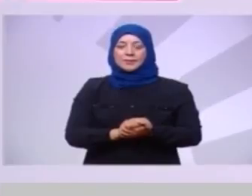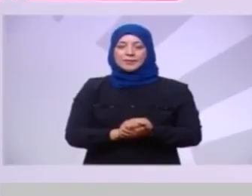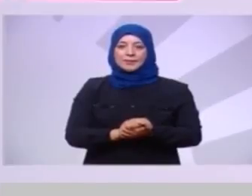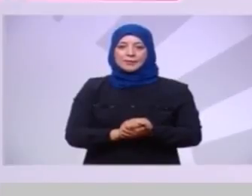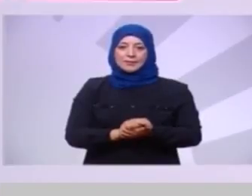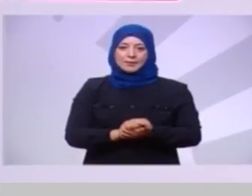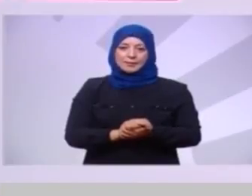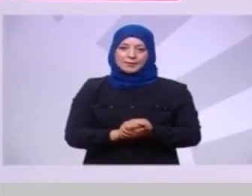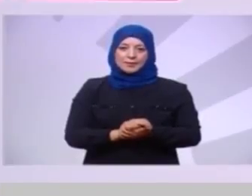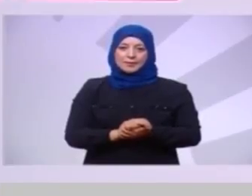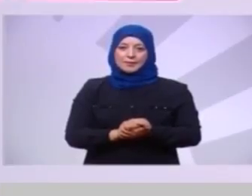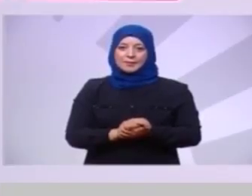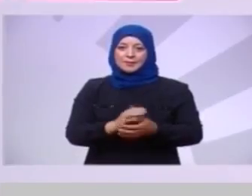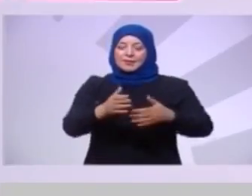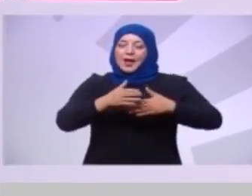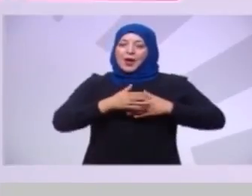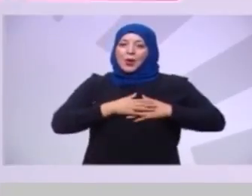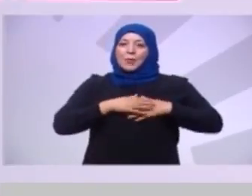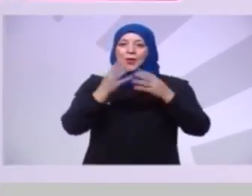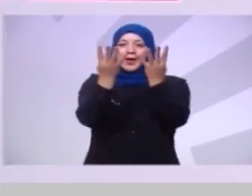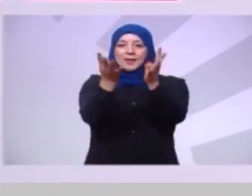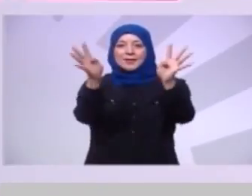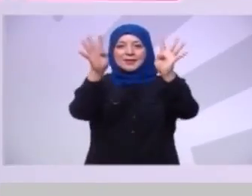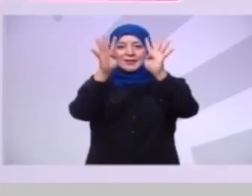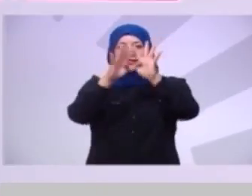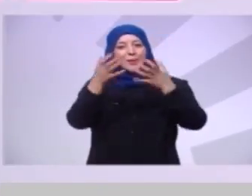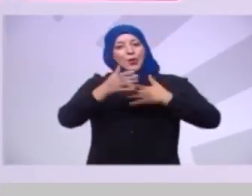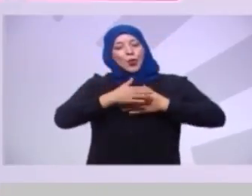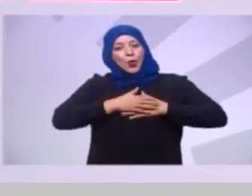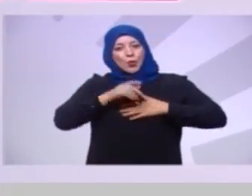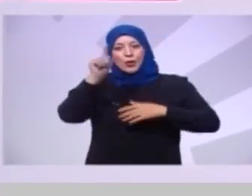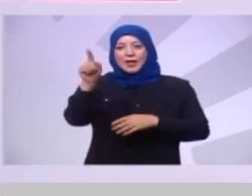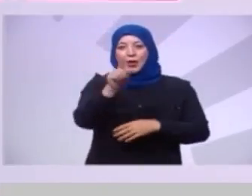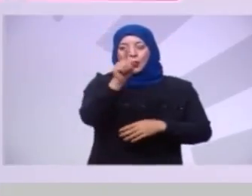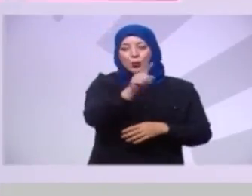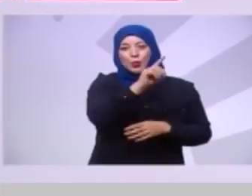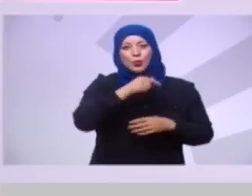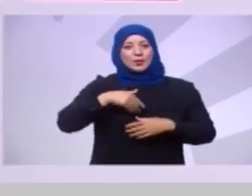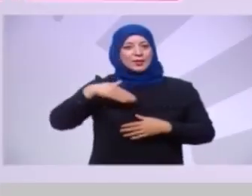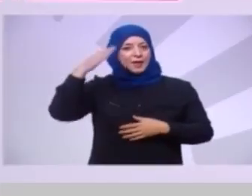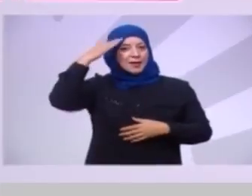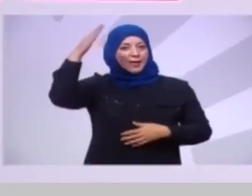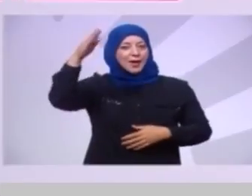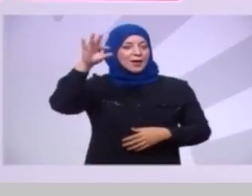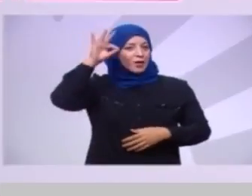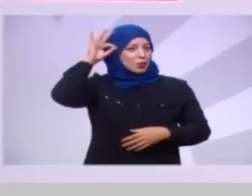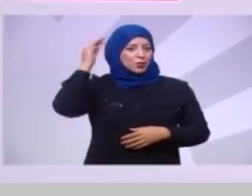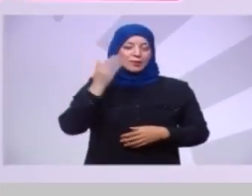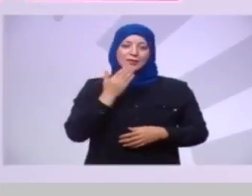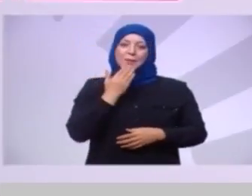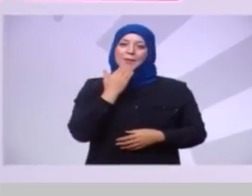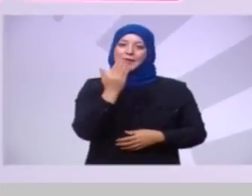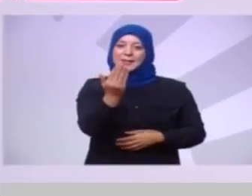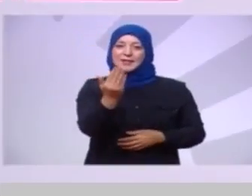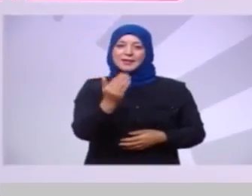احبك يا شباب احبتي الجديد تحيا تونس وشكرا